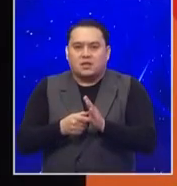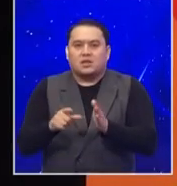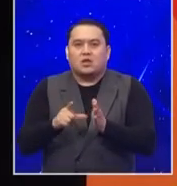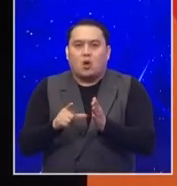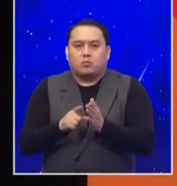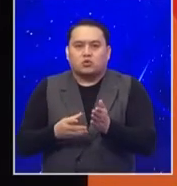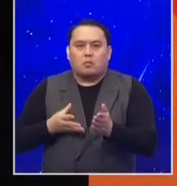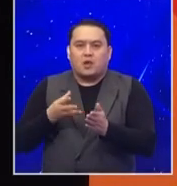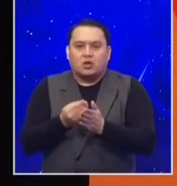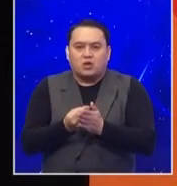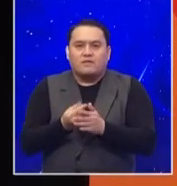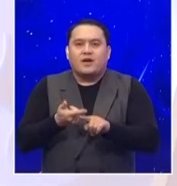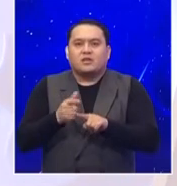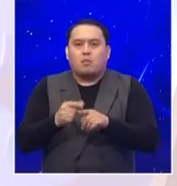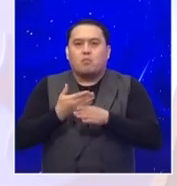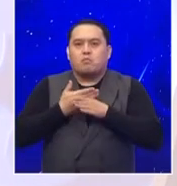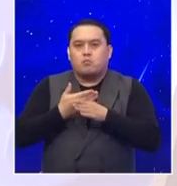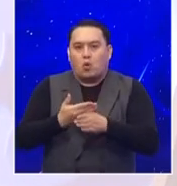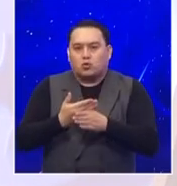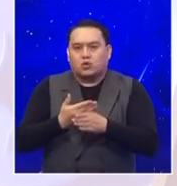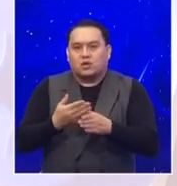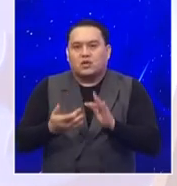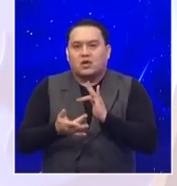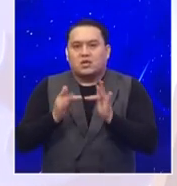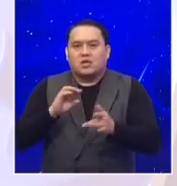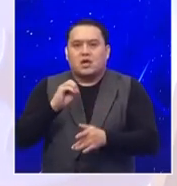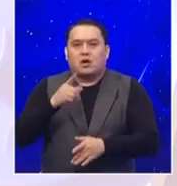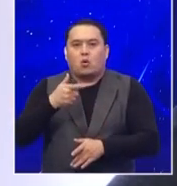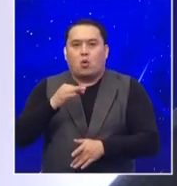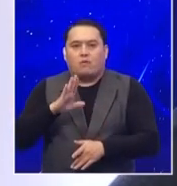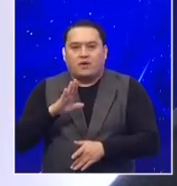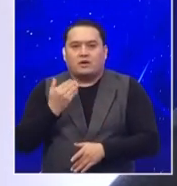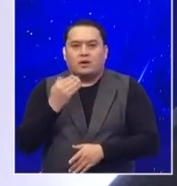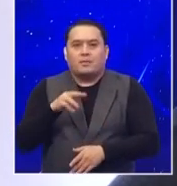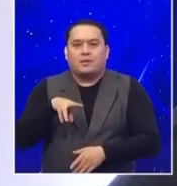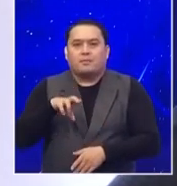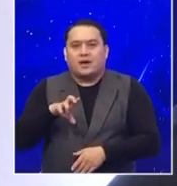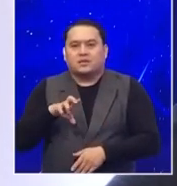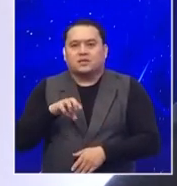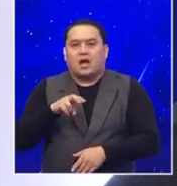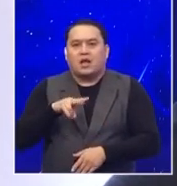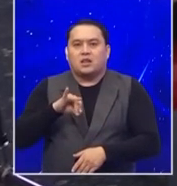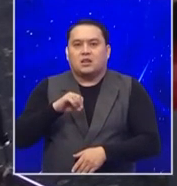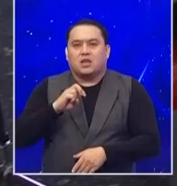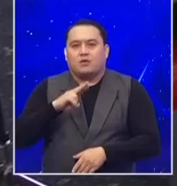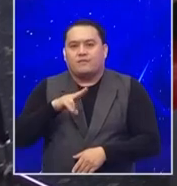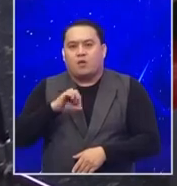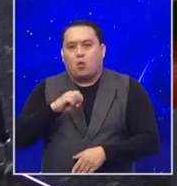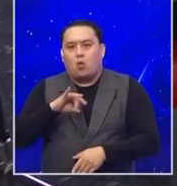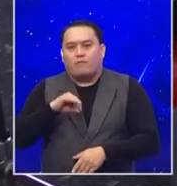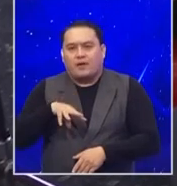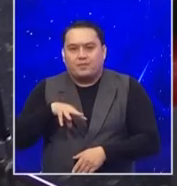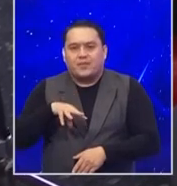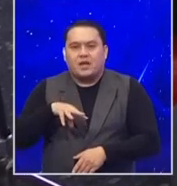кабинет налогоплательщика. Также в этом помощь окажет сайт ЕГОВ и мобильные приложения ЕСалык Азамат и ЕГОВ